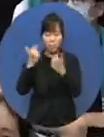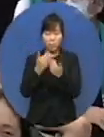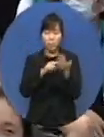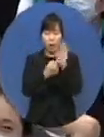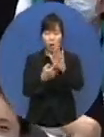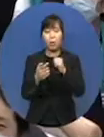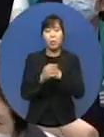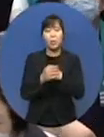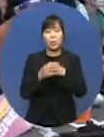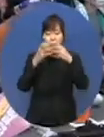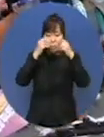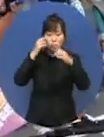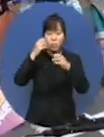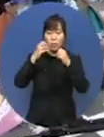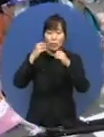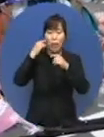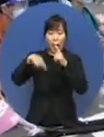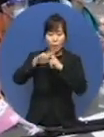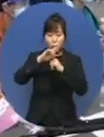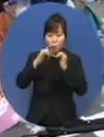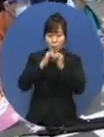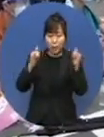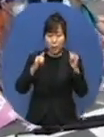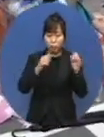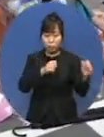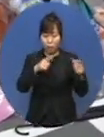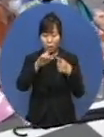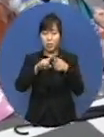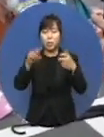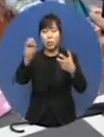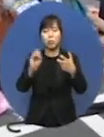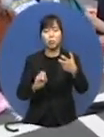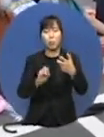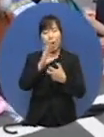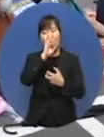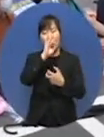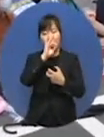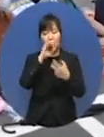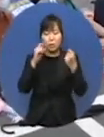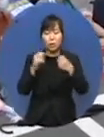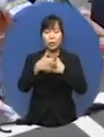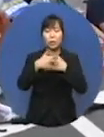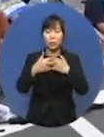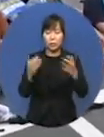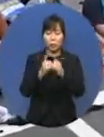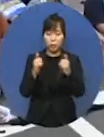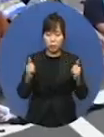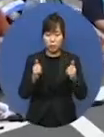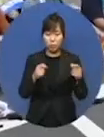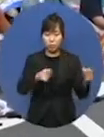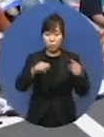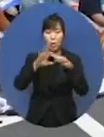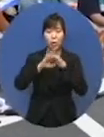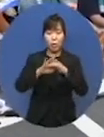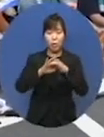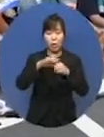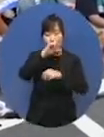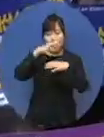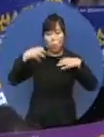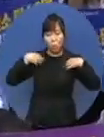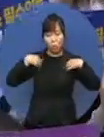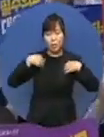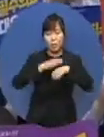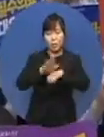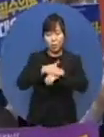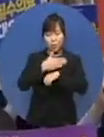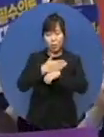병원 신규 간호사 충원률은 70%를 넘기지 못한다며 의료 인력 증원에 대한 정부의 오판을